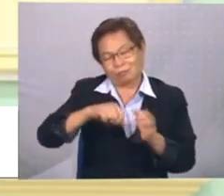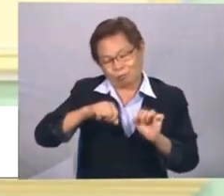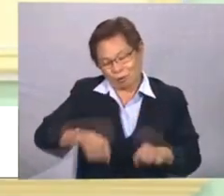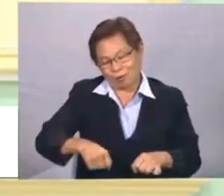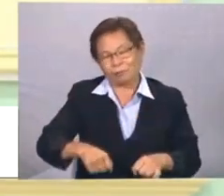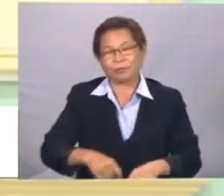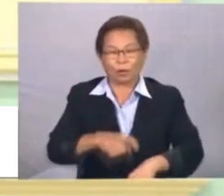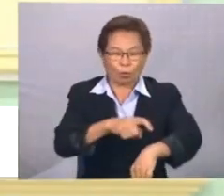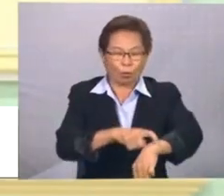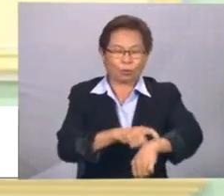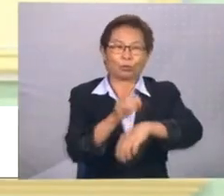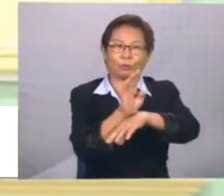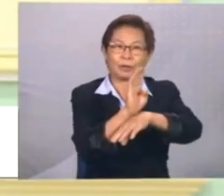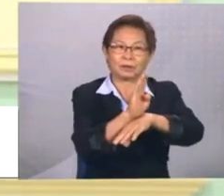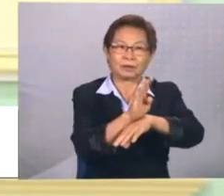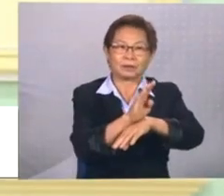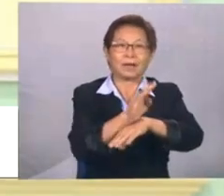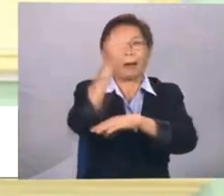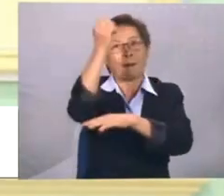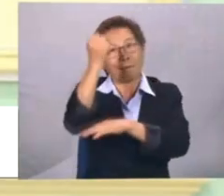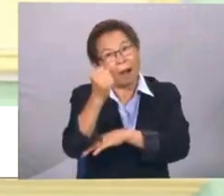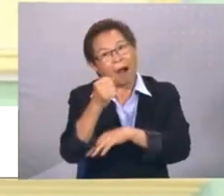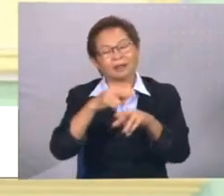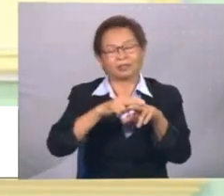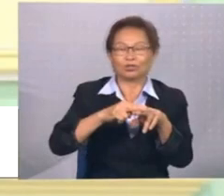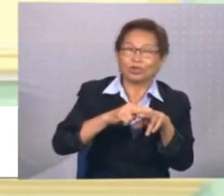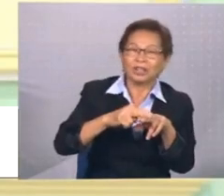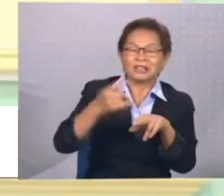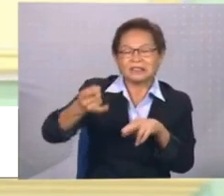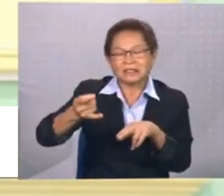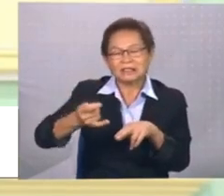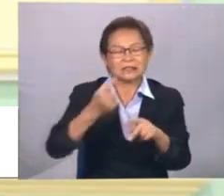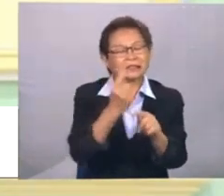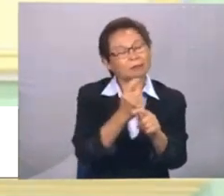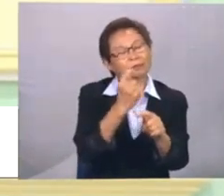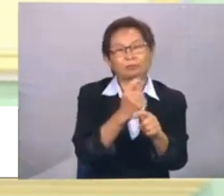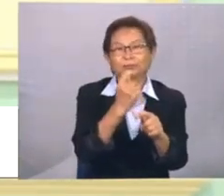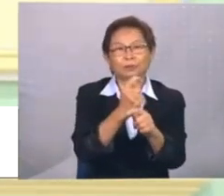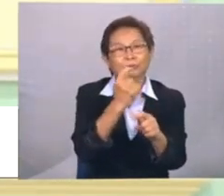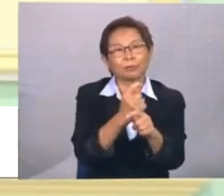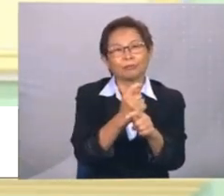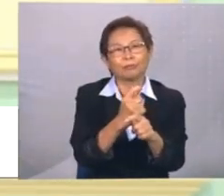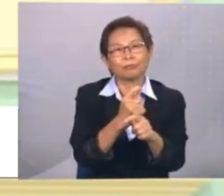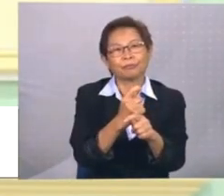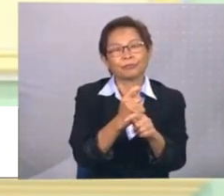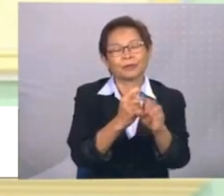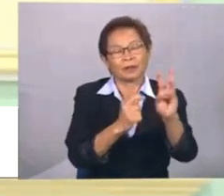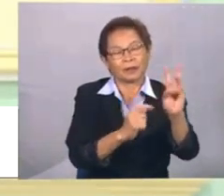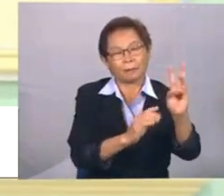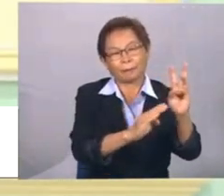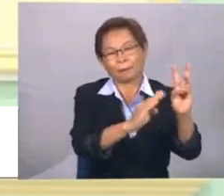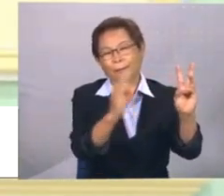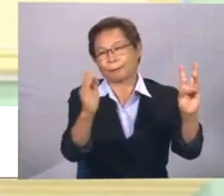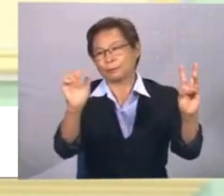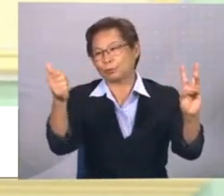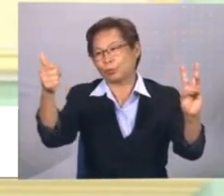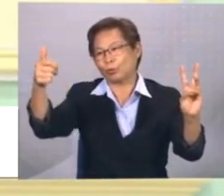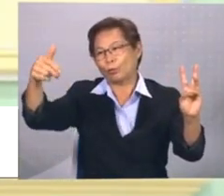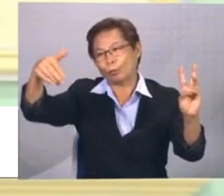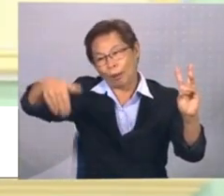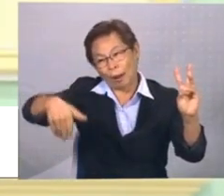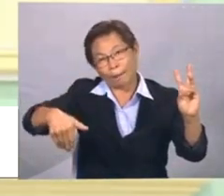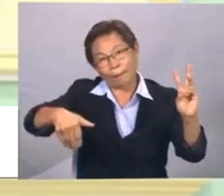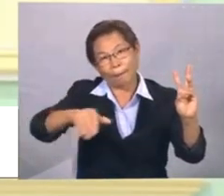waktu operasi pengangkutan awam kita Khan yaitu kita kekalkan dari enam pagi hingga 10 malam